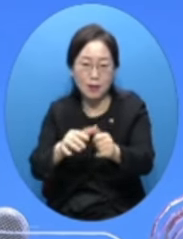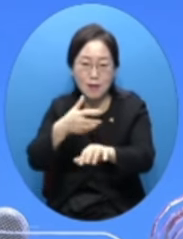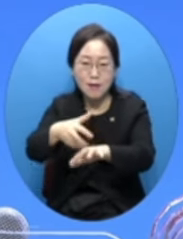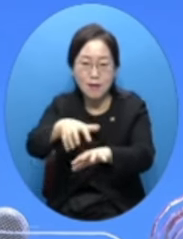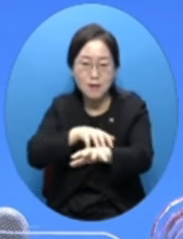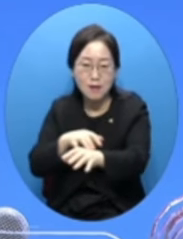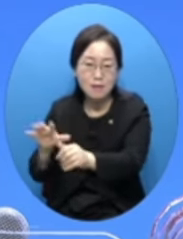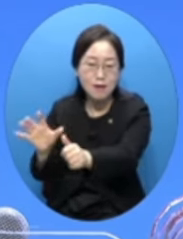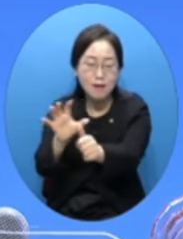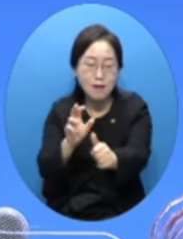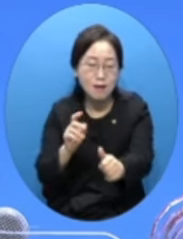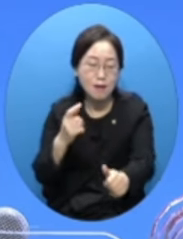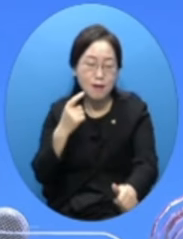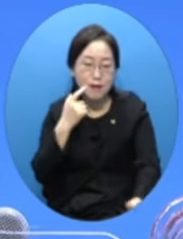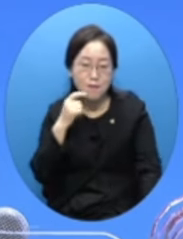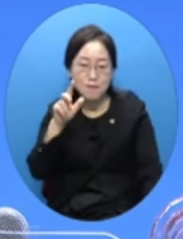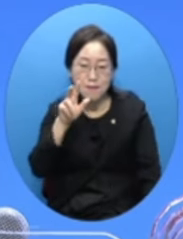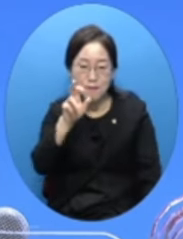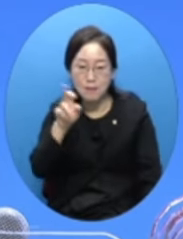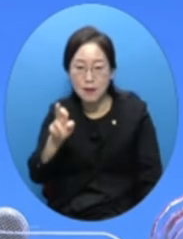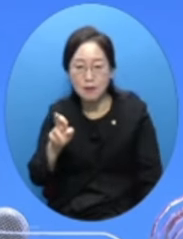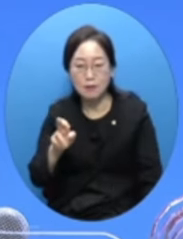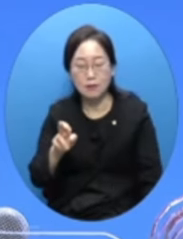삶을 살면 절대 안 되는 것입니다.